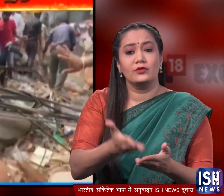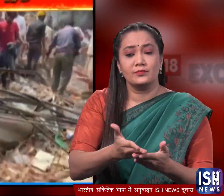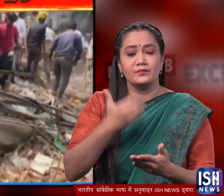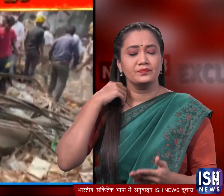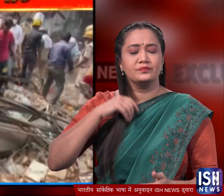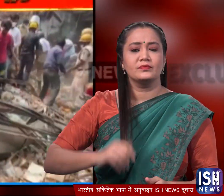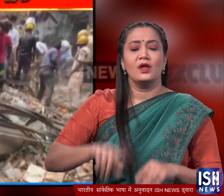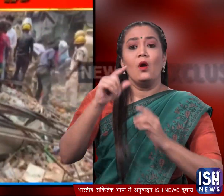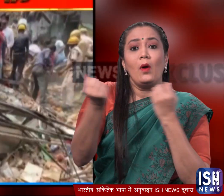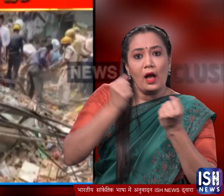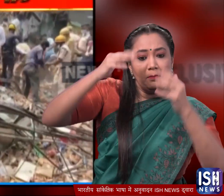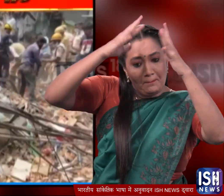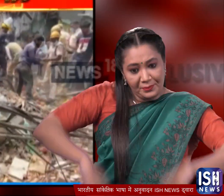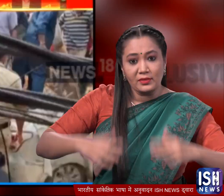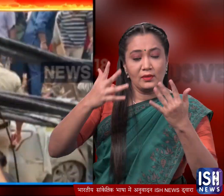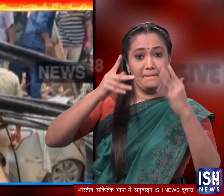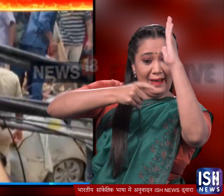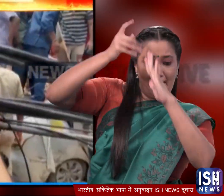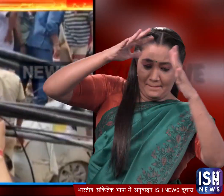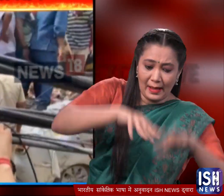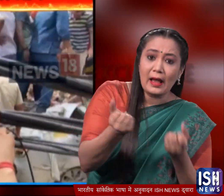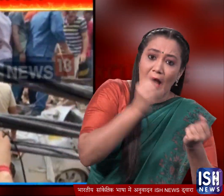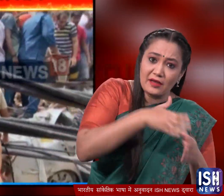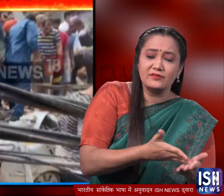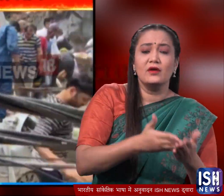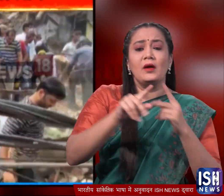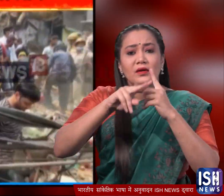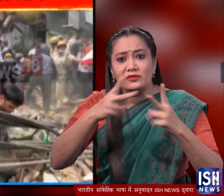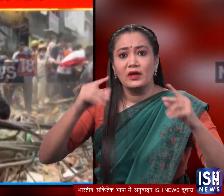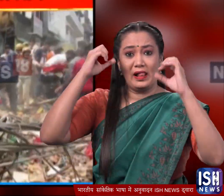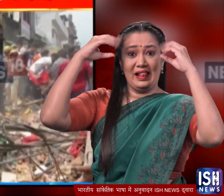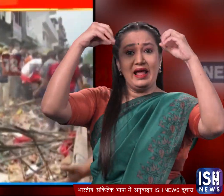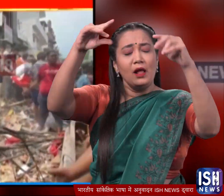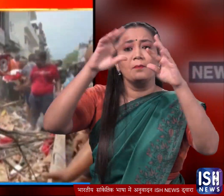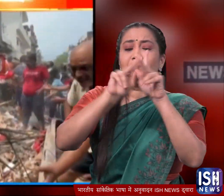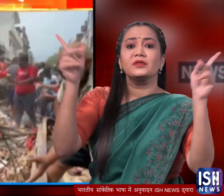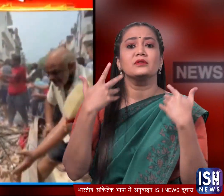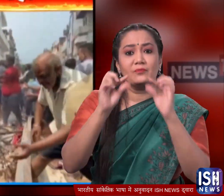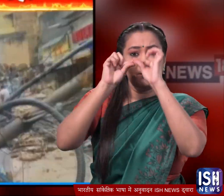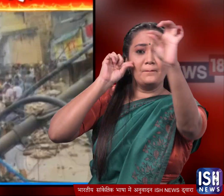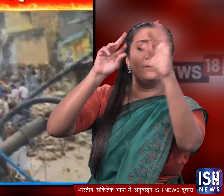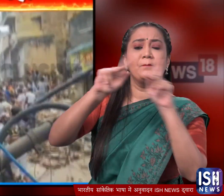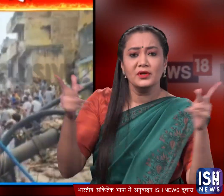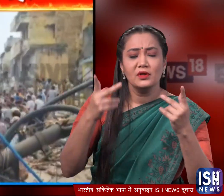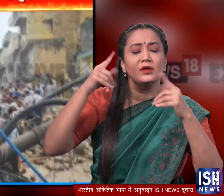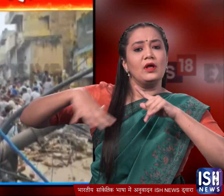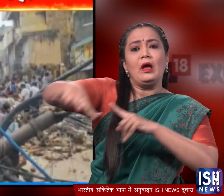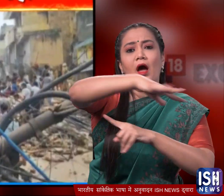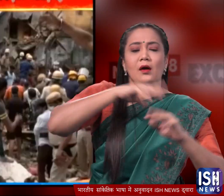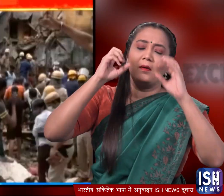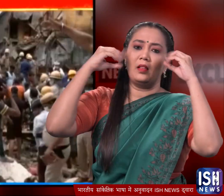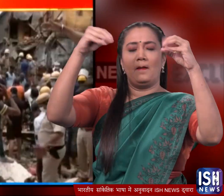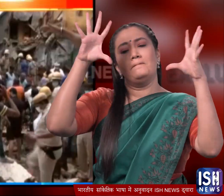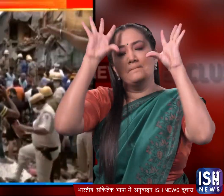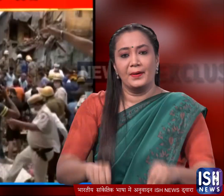सामने आई तस्वीर में एक कार भी मलबे में दबी दिखाई दी, जबकि मलबे की चपेट में आने से बिजली की तारें भी टूट गईं, जिसके बाद पूरे इलाके में बिजली सप्लाई रोक दी